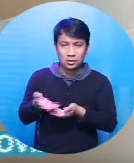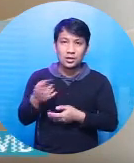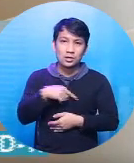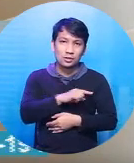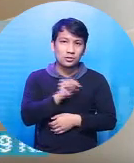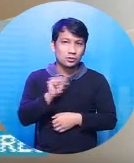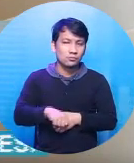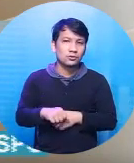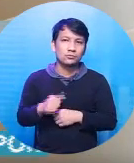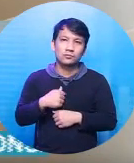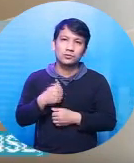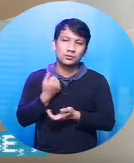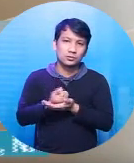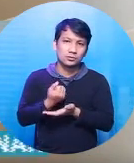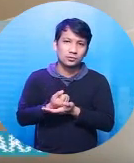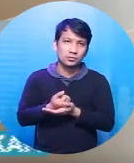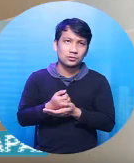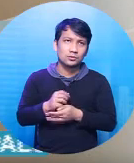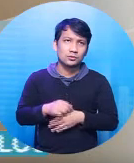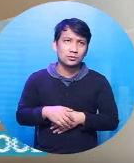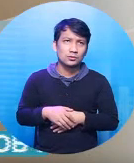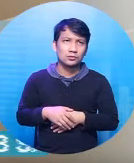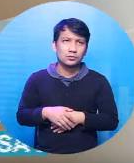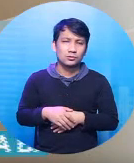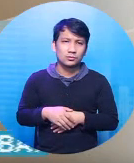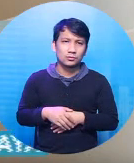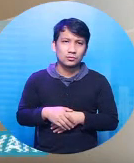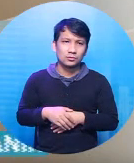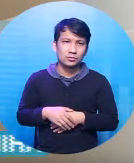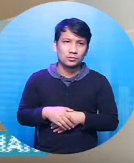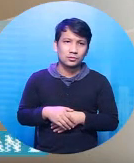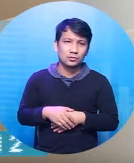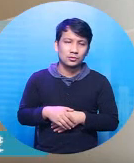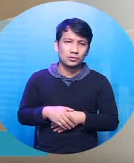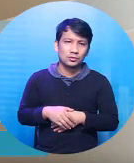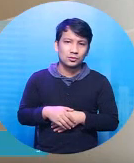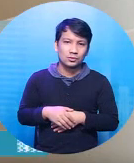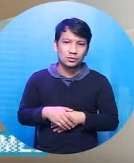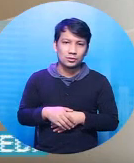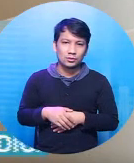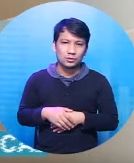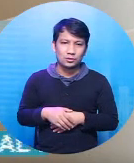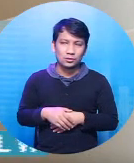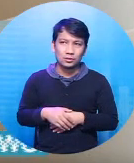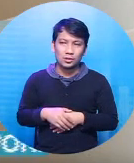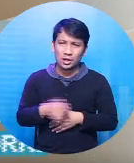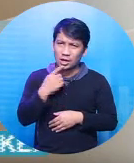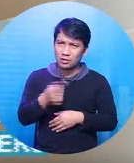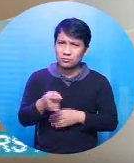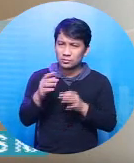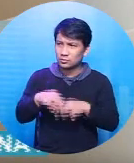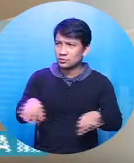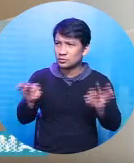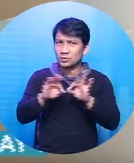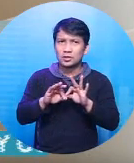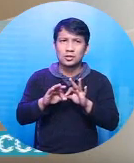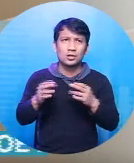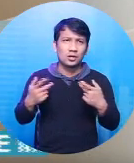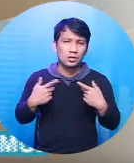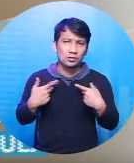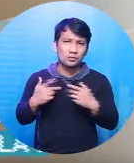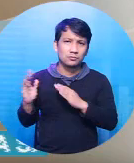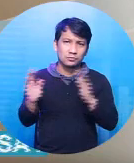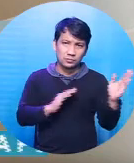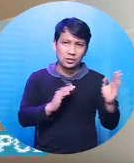bala sa gastos. Okay, ma'am. Sige. Hindi po pwede, sir, eh. Kasi alam naman natin, eh. At saka kahit pa paano, meron kang